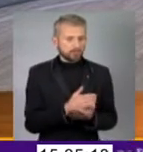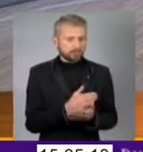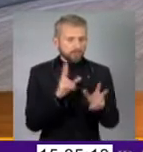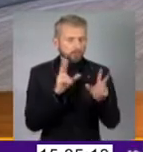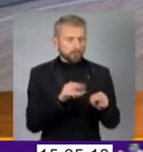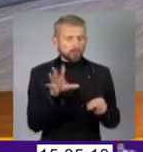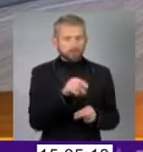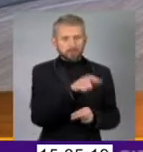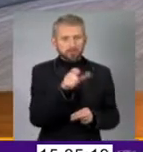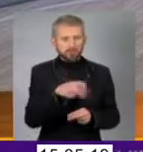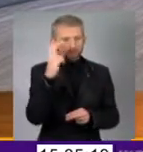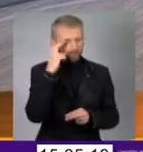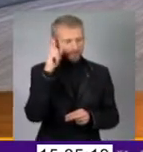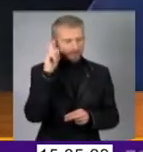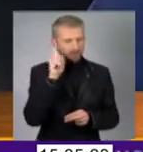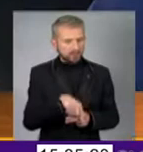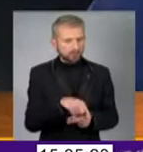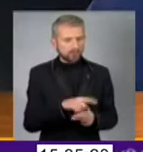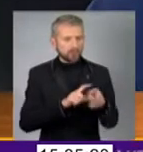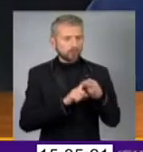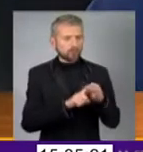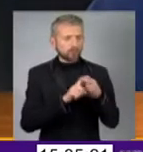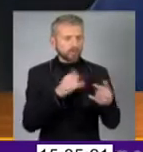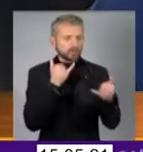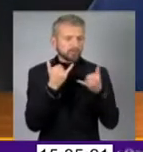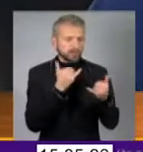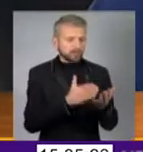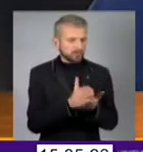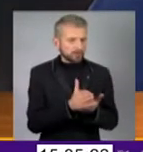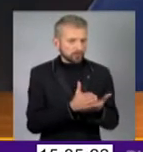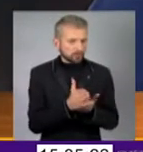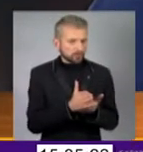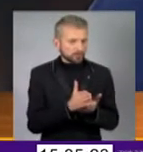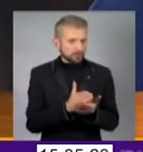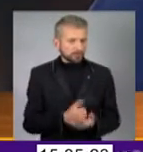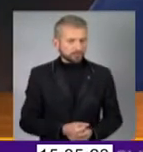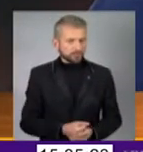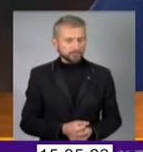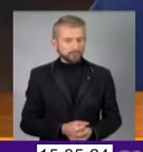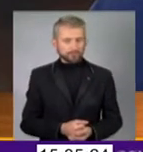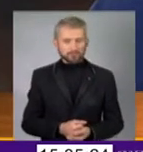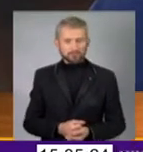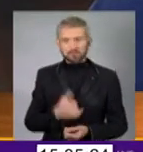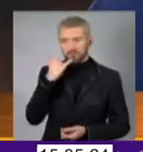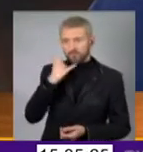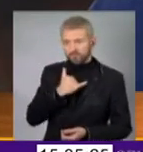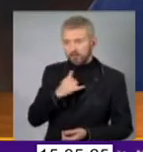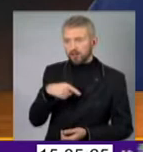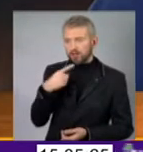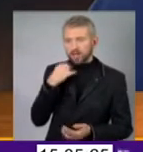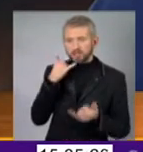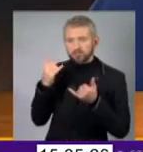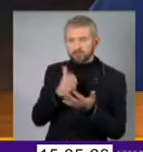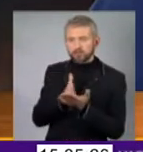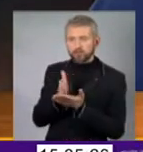всі мешканці Києва обізнані в комунікації з диспетчерськими службами. Це однозначно. До нас телефонували, казали про те, що диспетчерська